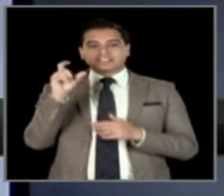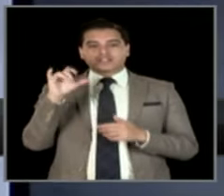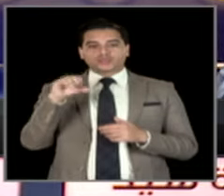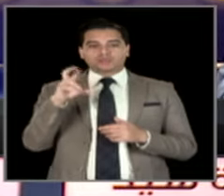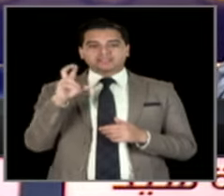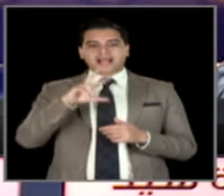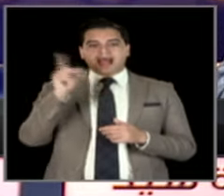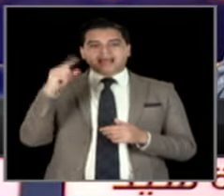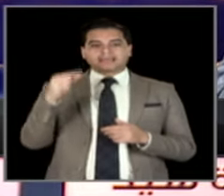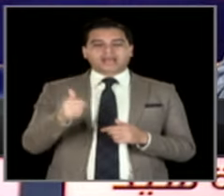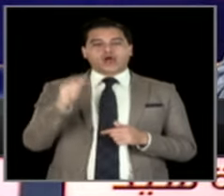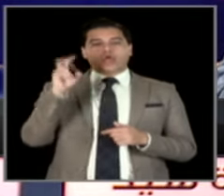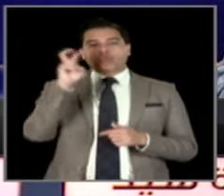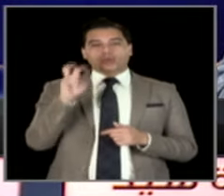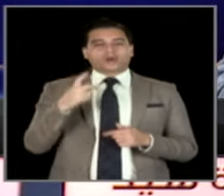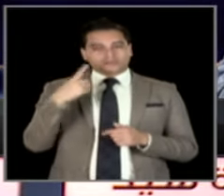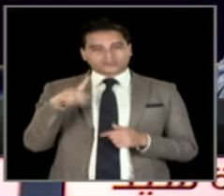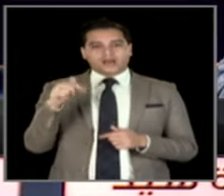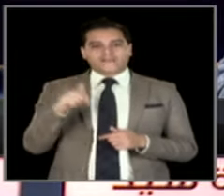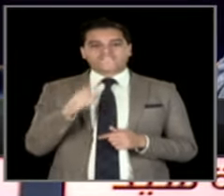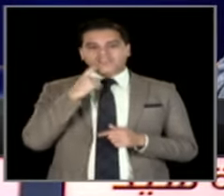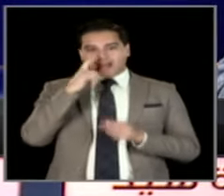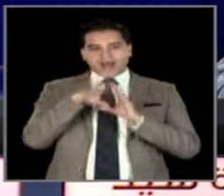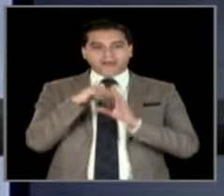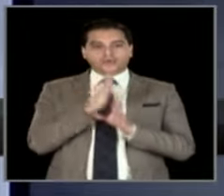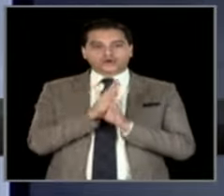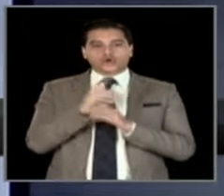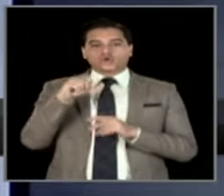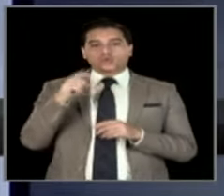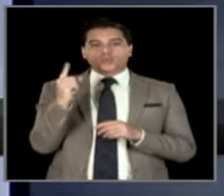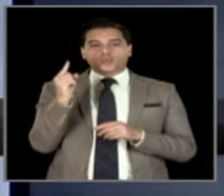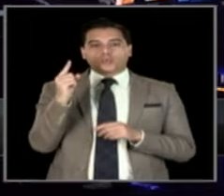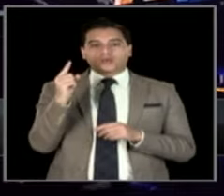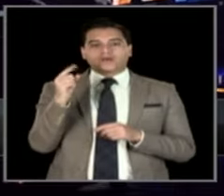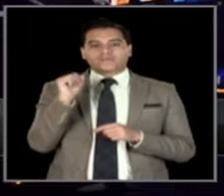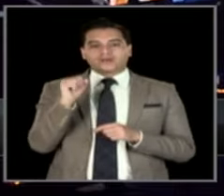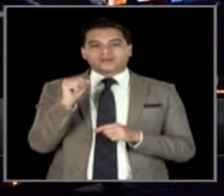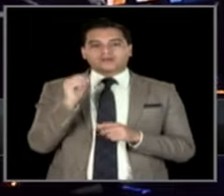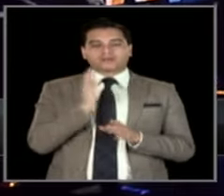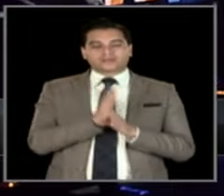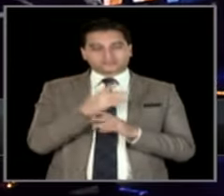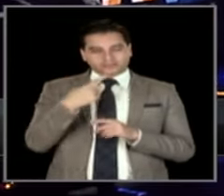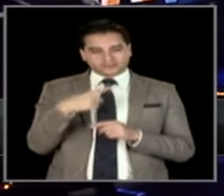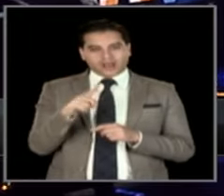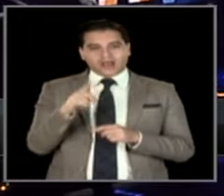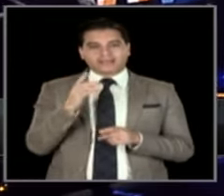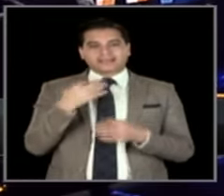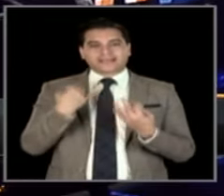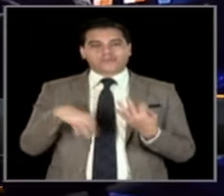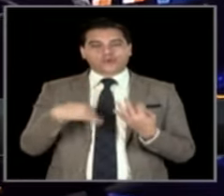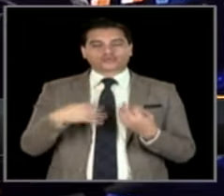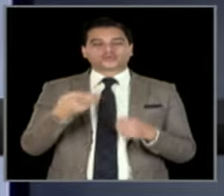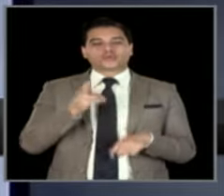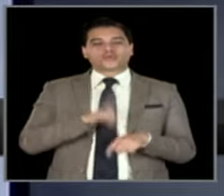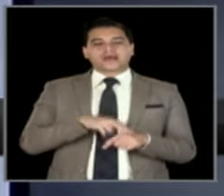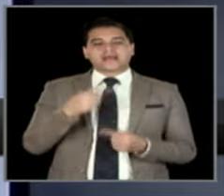دولار. صح. فنان قام بدور نور في فيلم نور عيني، فمن هو؟ تامر حسني. صح. في أي بحر تقع جزيرة